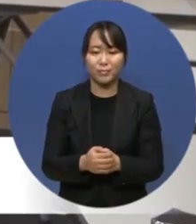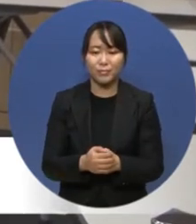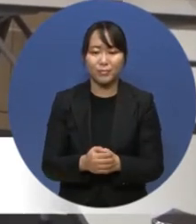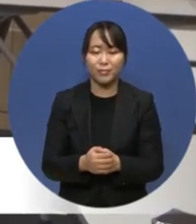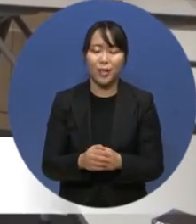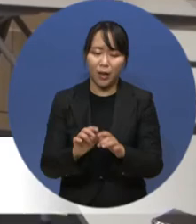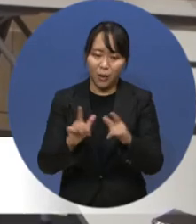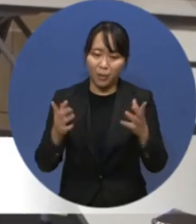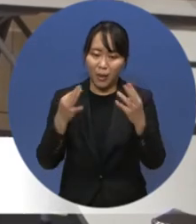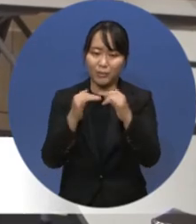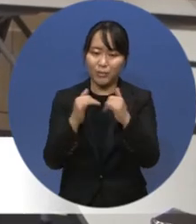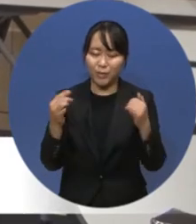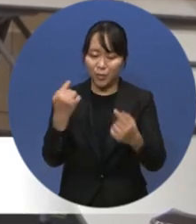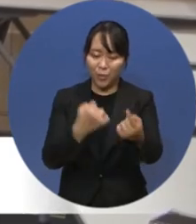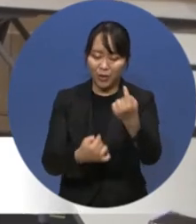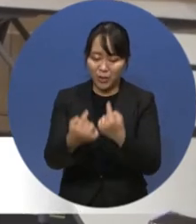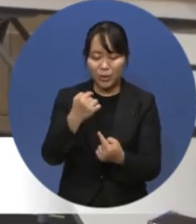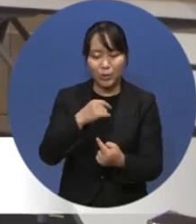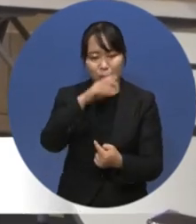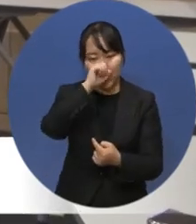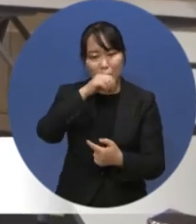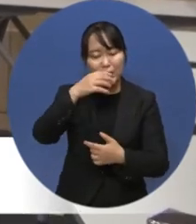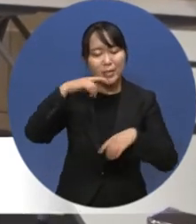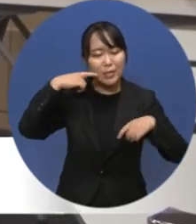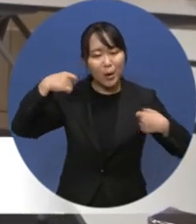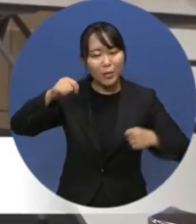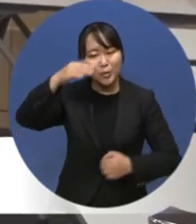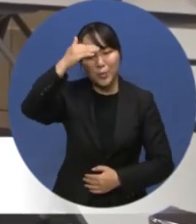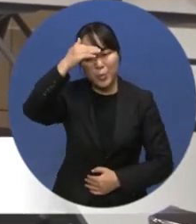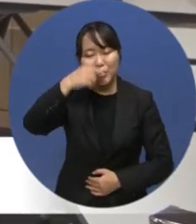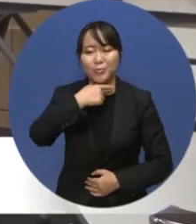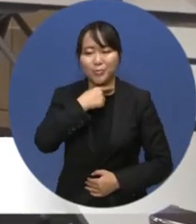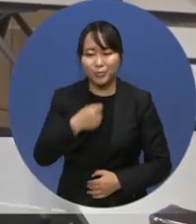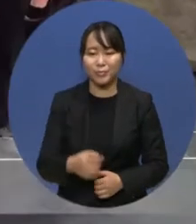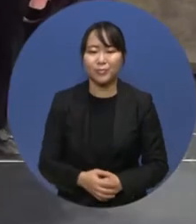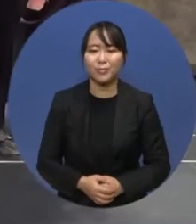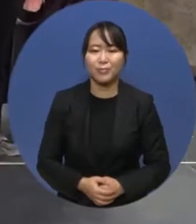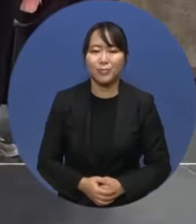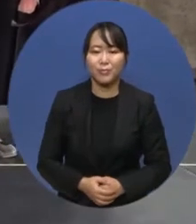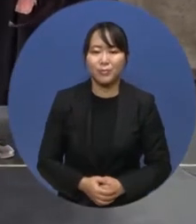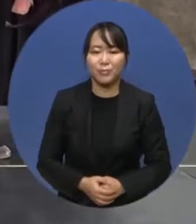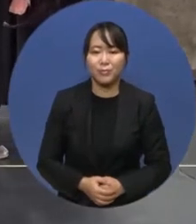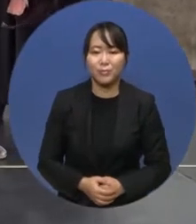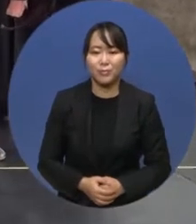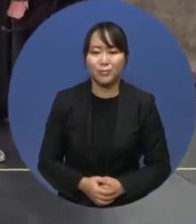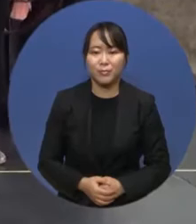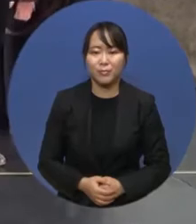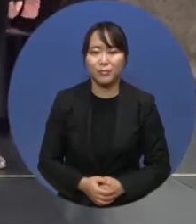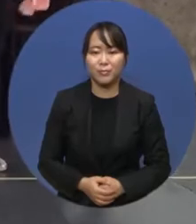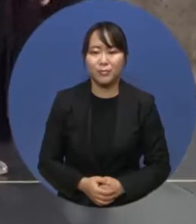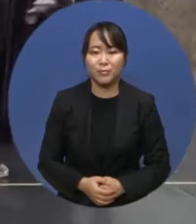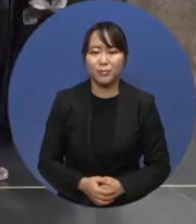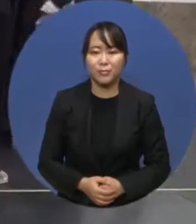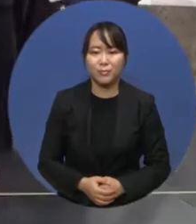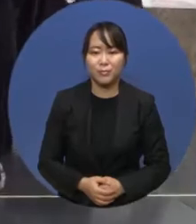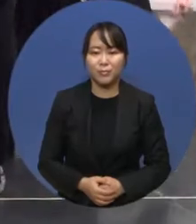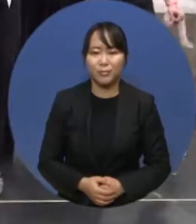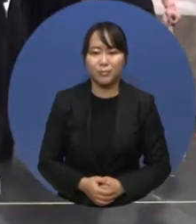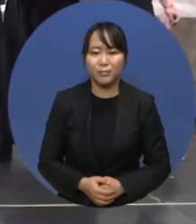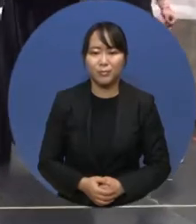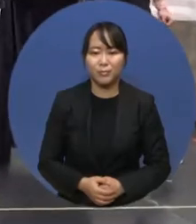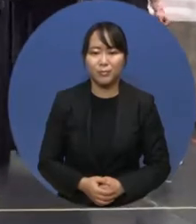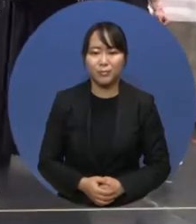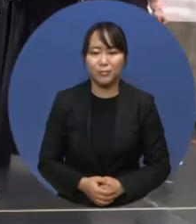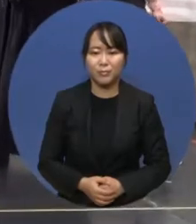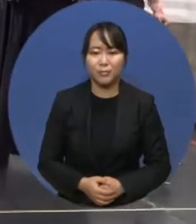관객층이 다양하게 좀 오셔서 좋은 연극을 좀 관람해 주십사 하는 부탁드립니다. 복지TV 뉴스